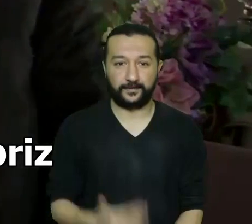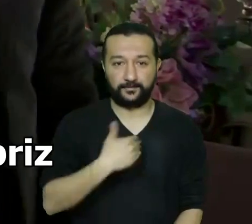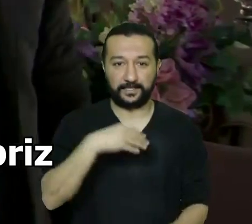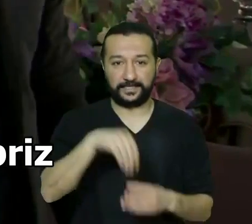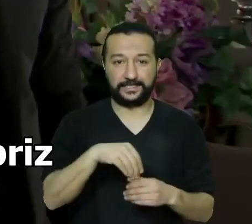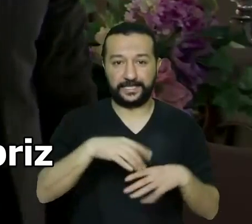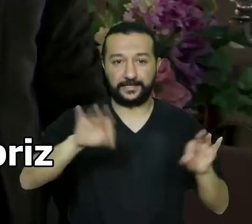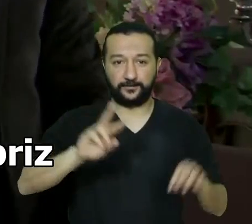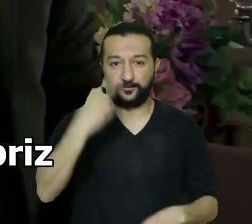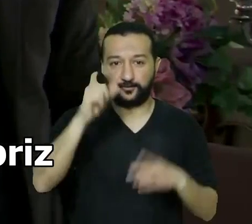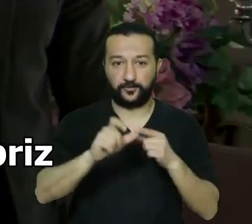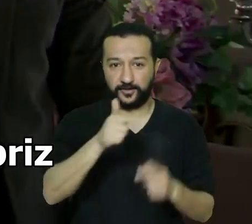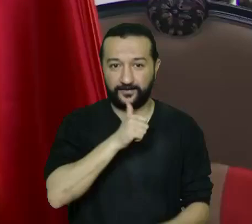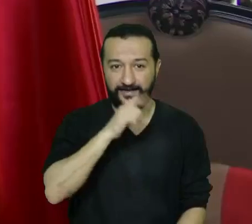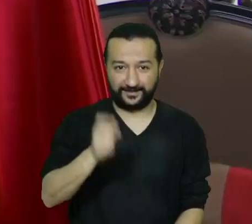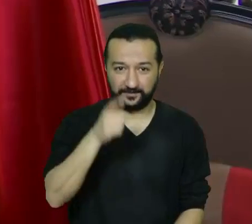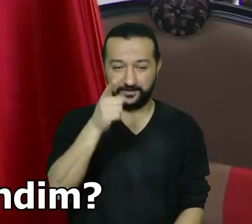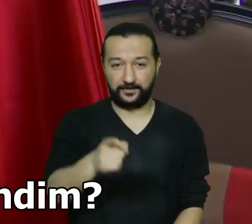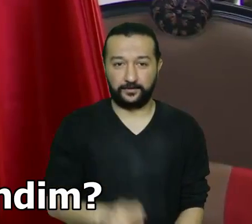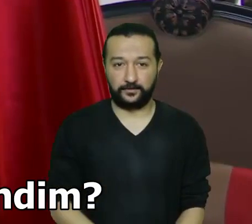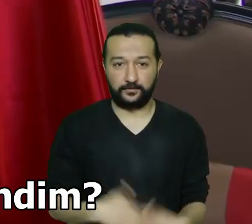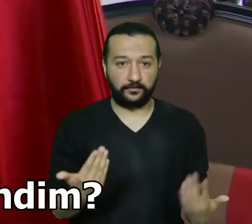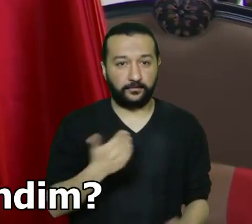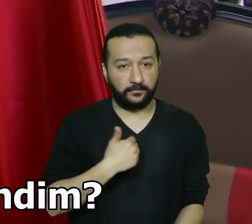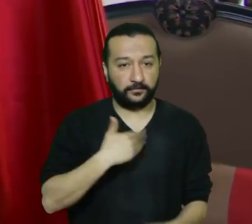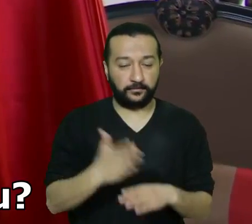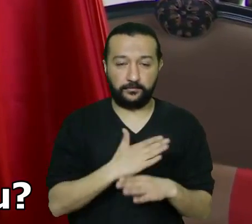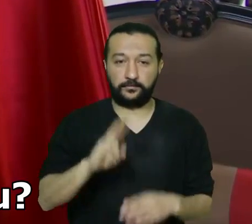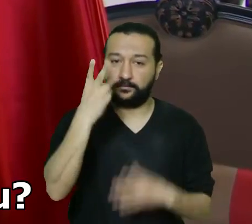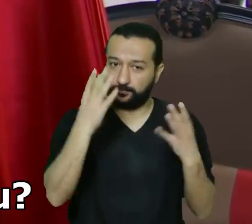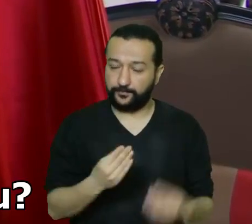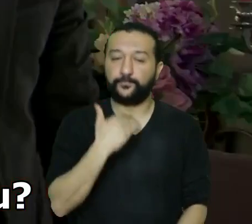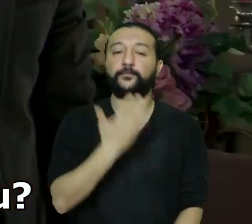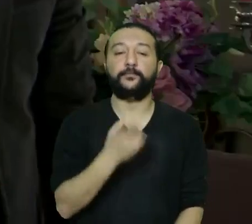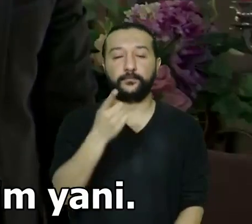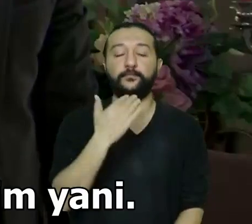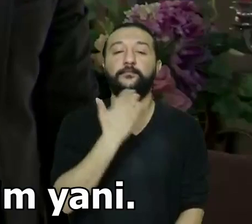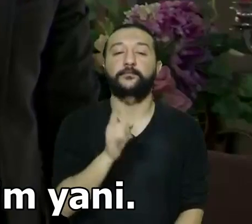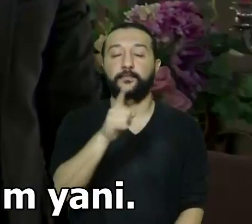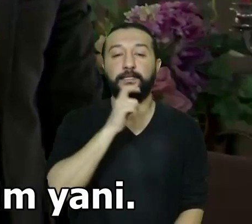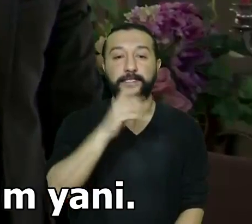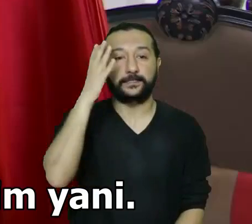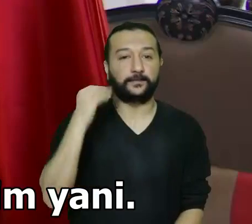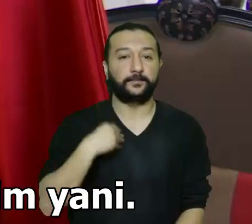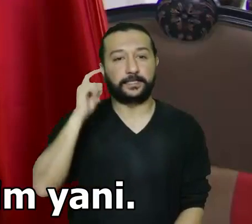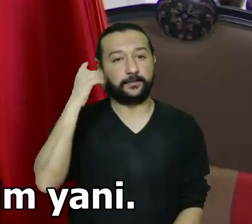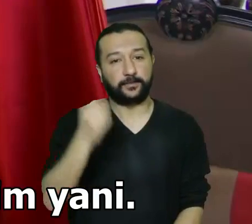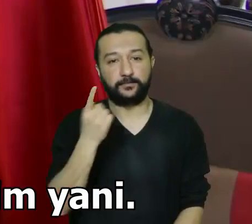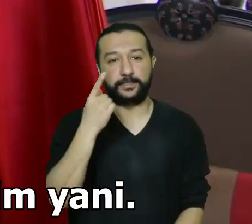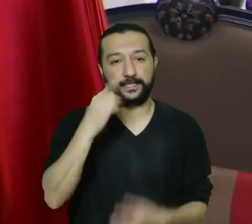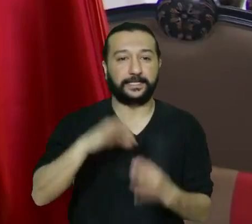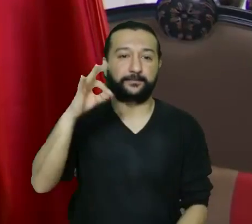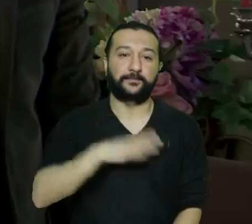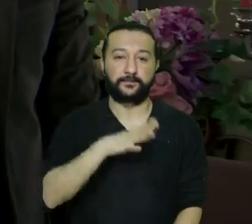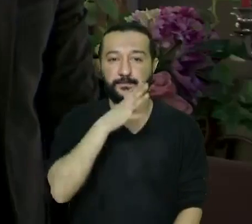Benim için hazırladığın sürpriz Şükrü Efendi mi? Bende niye sürpriz olsun efendim? Bende hiç sürpriz olur mu? Ben çok tahmin edilebilir bir